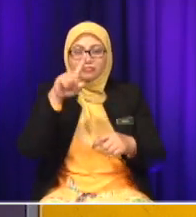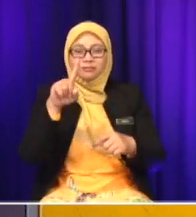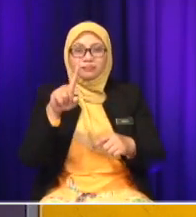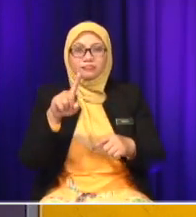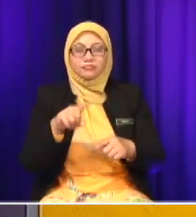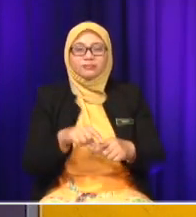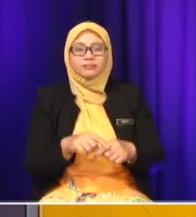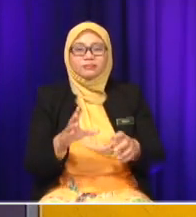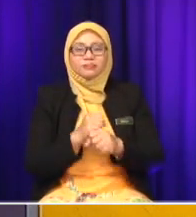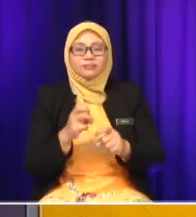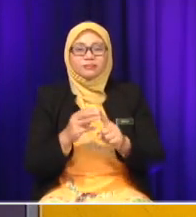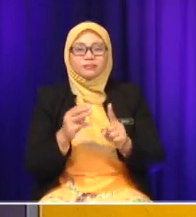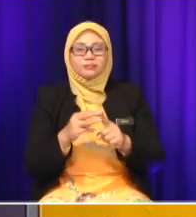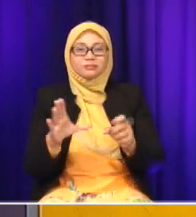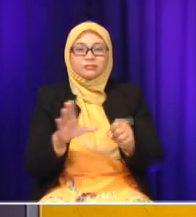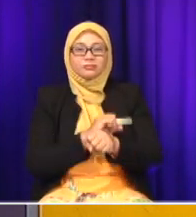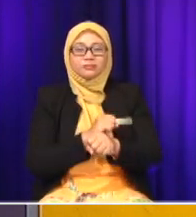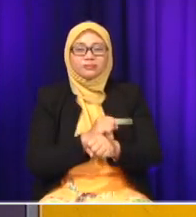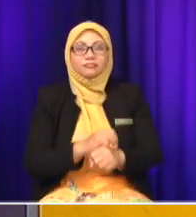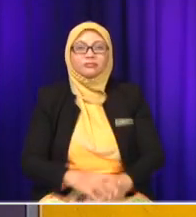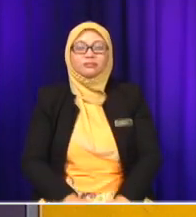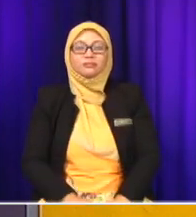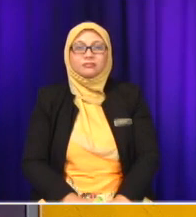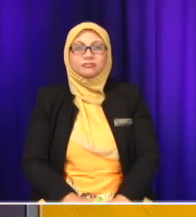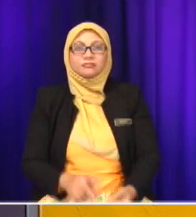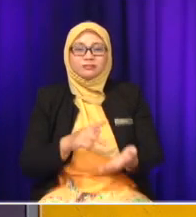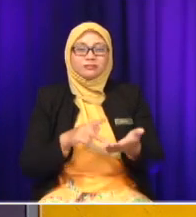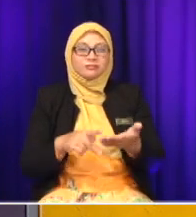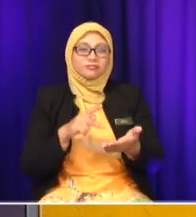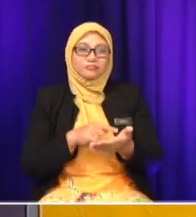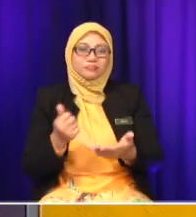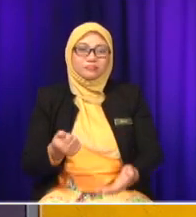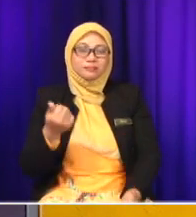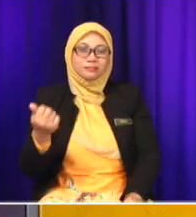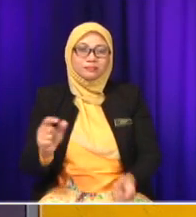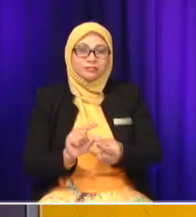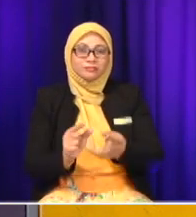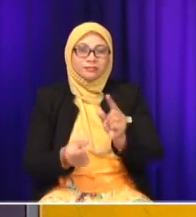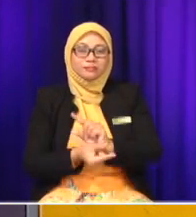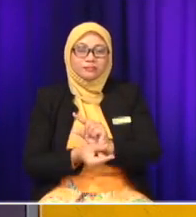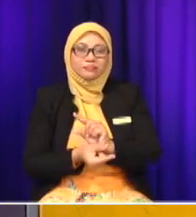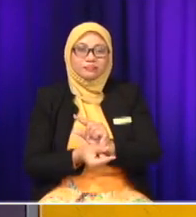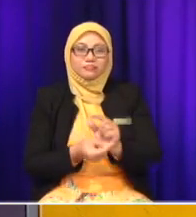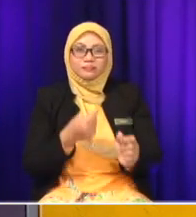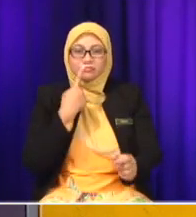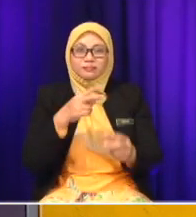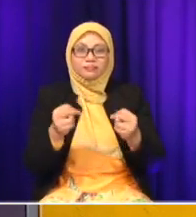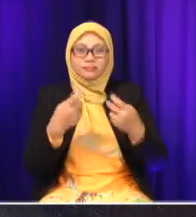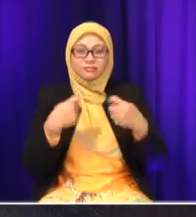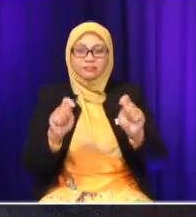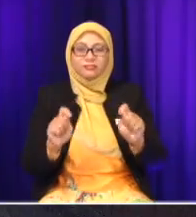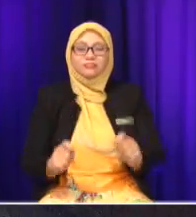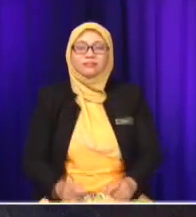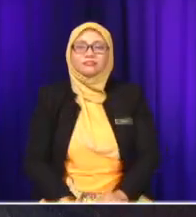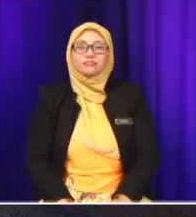Ini oke hitung alat ganti ataupun kos alat ganti oke siapa Nak Cuba ha